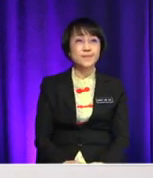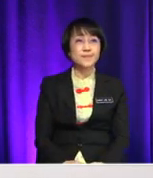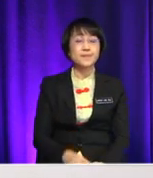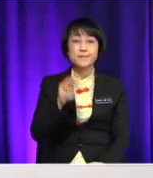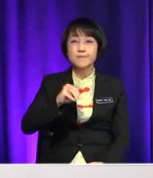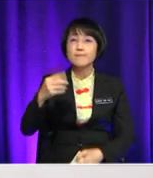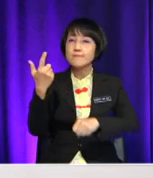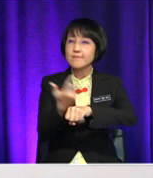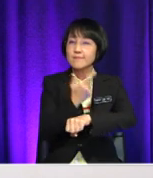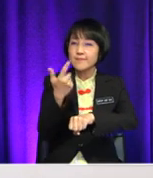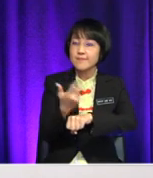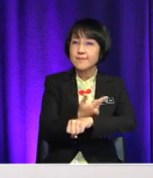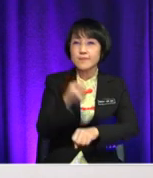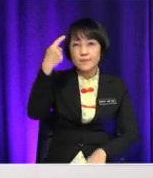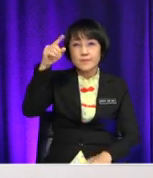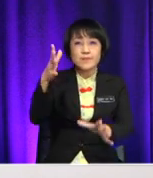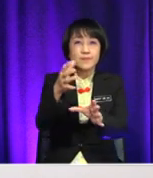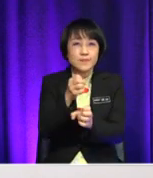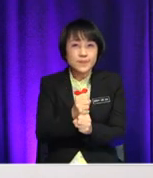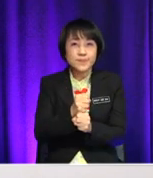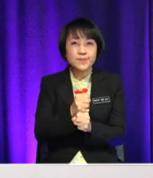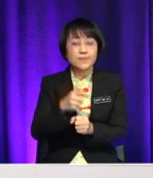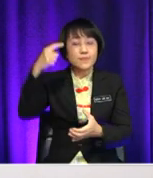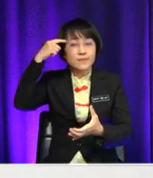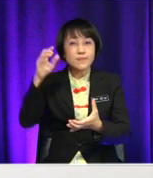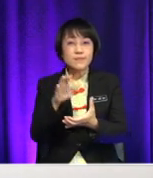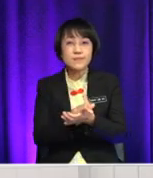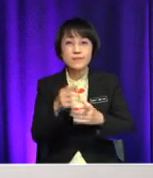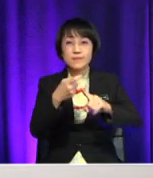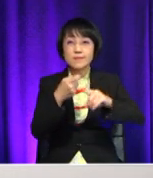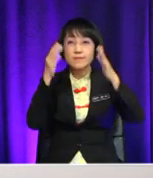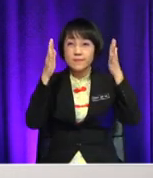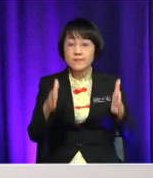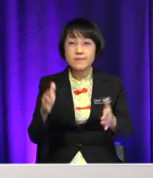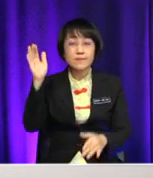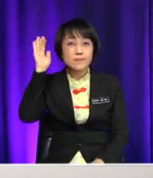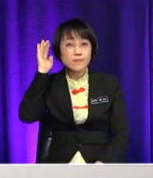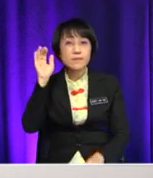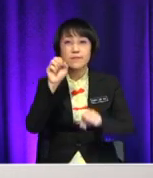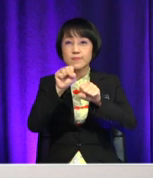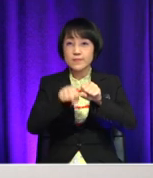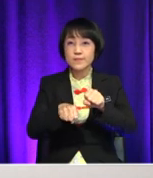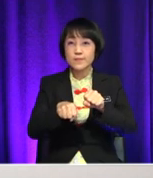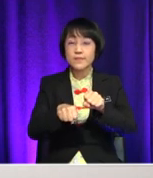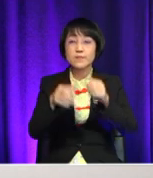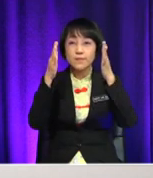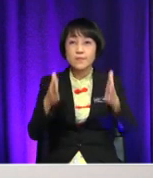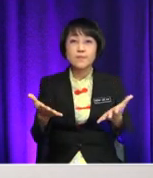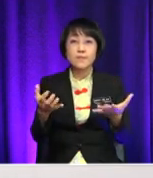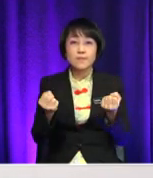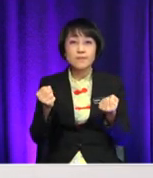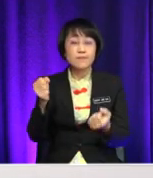berlatih ini ya untuk memperoleh kepercayaan daripada pendengar supaya pendengar nak dengar gitu Iya enak